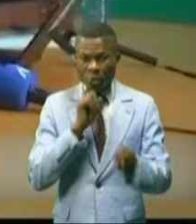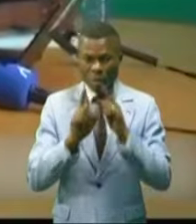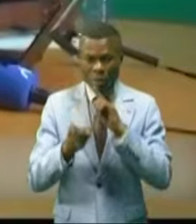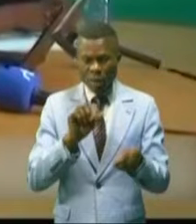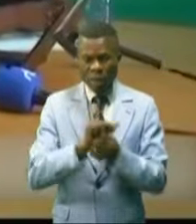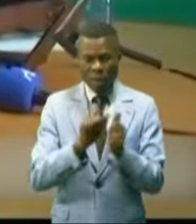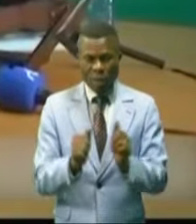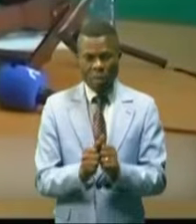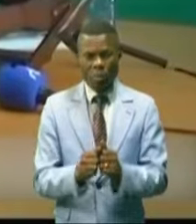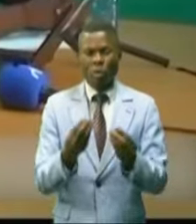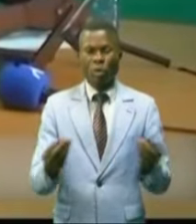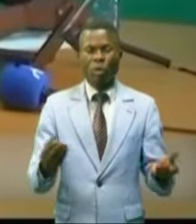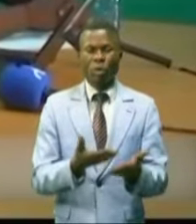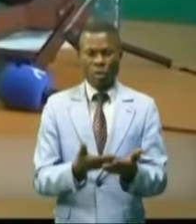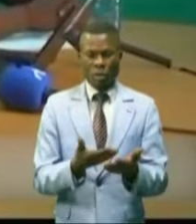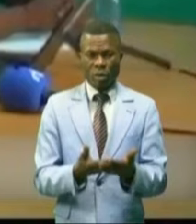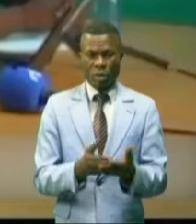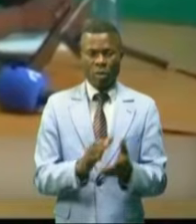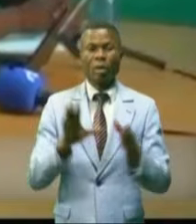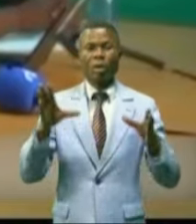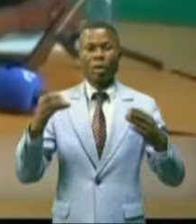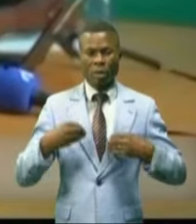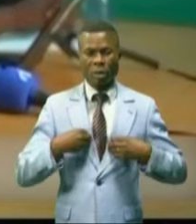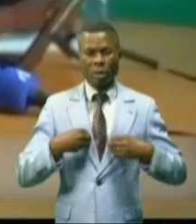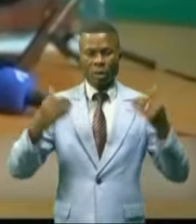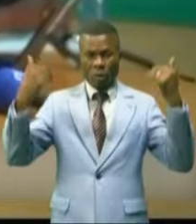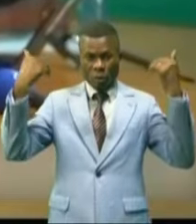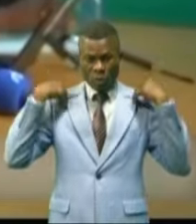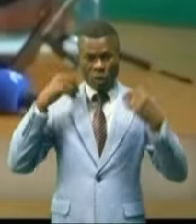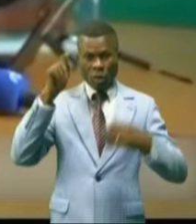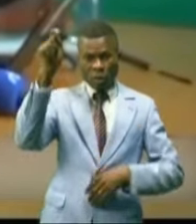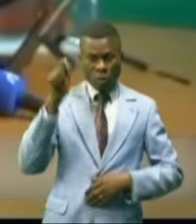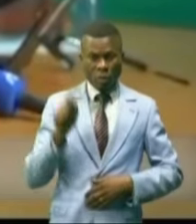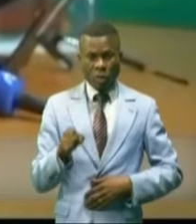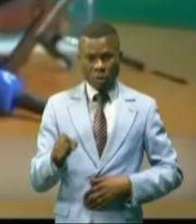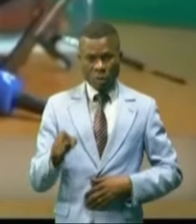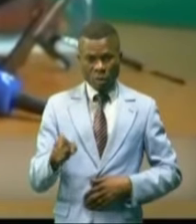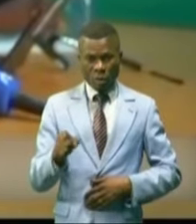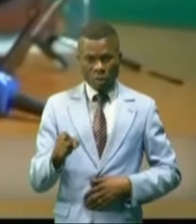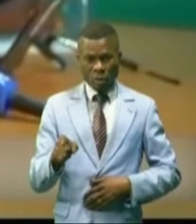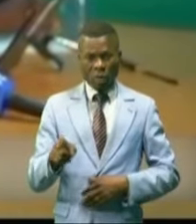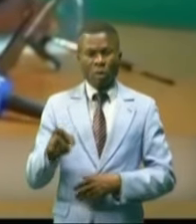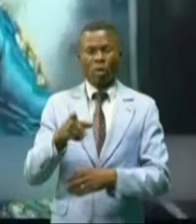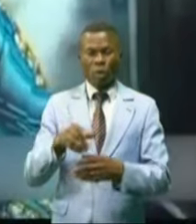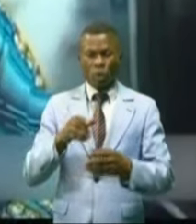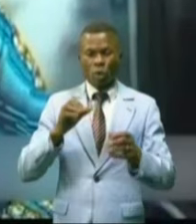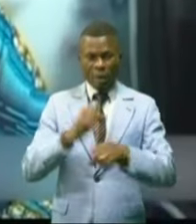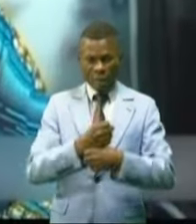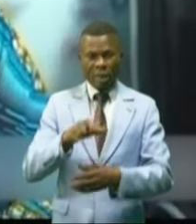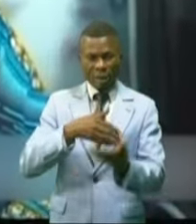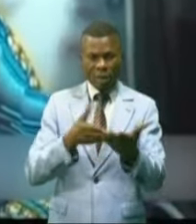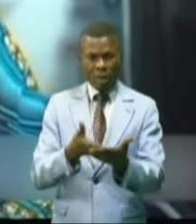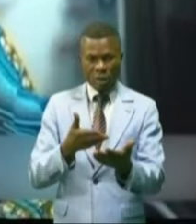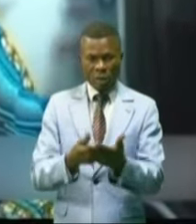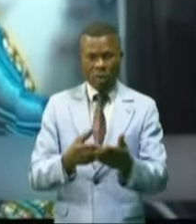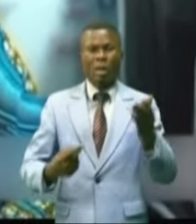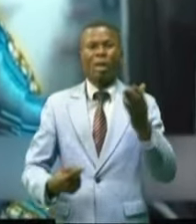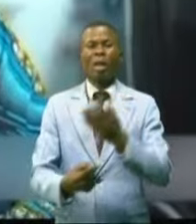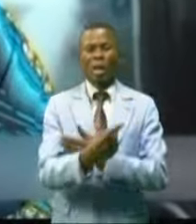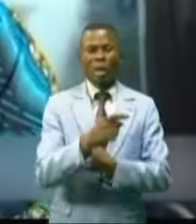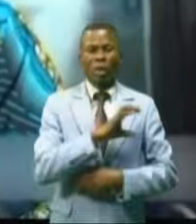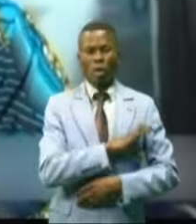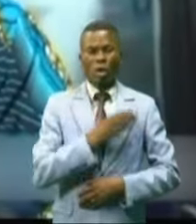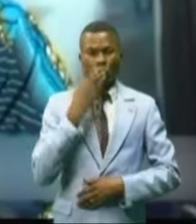conflits. Ces activistes affirment que le chef rebelle Chokoro, qui fut la plaque tournante de ces carnages, est accusé d'être en